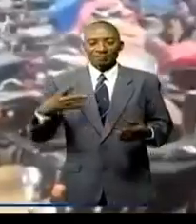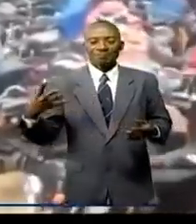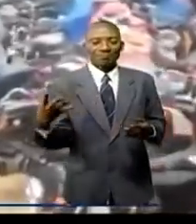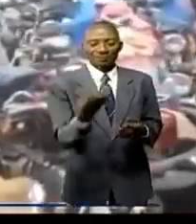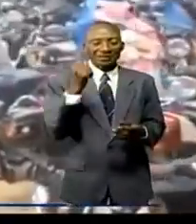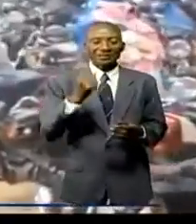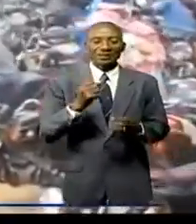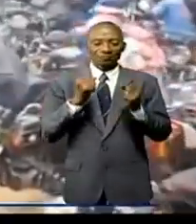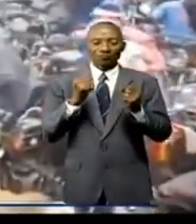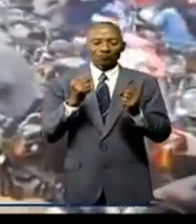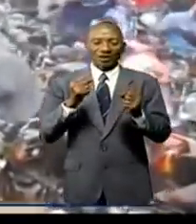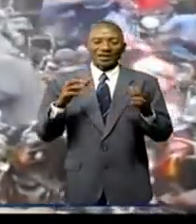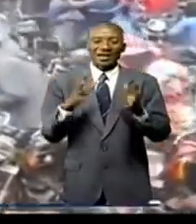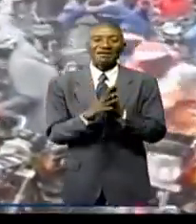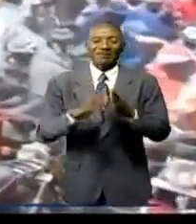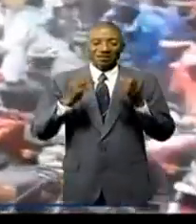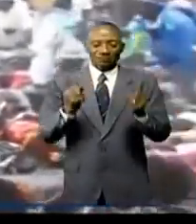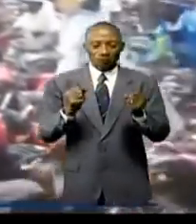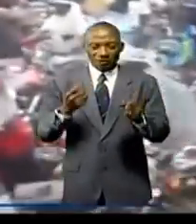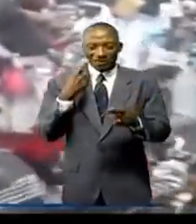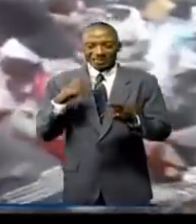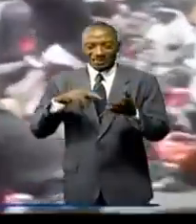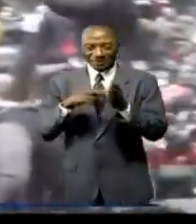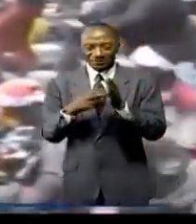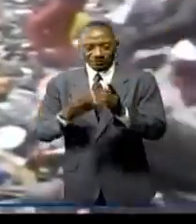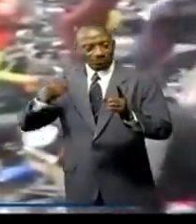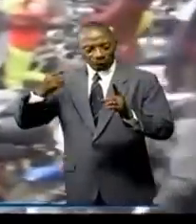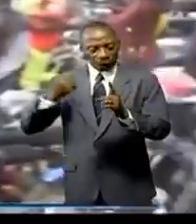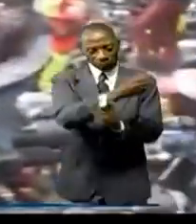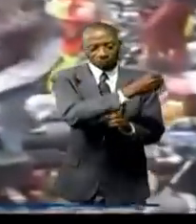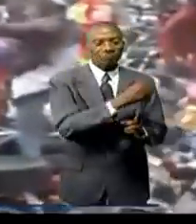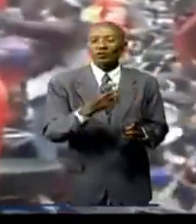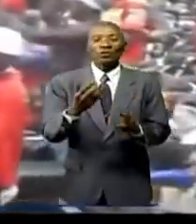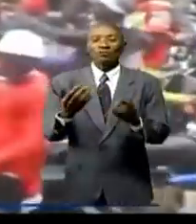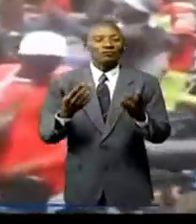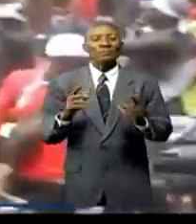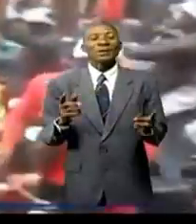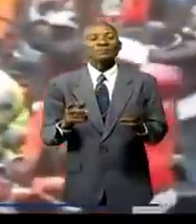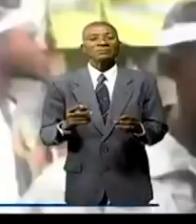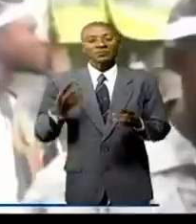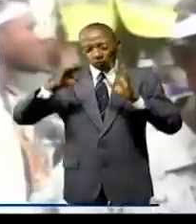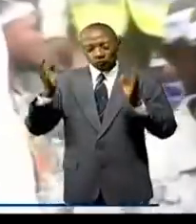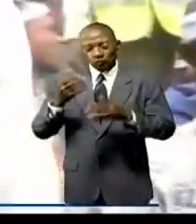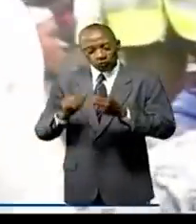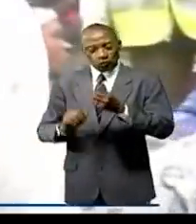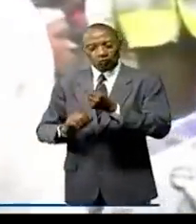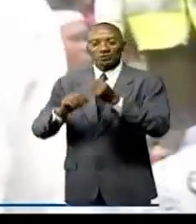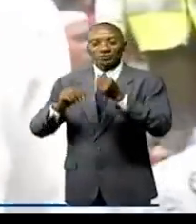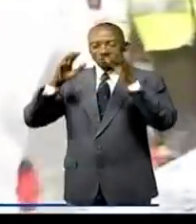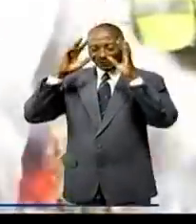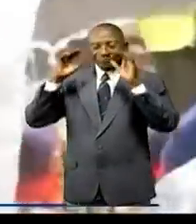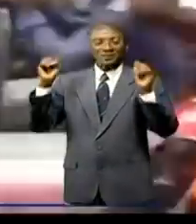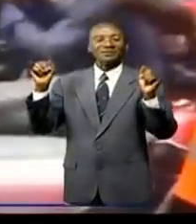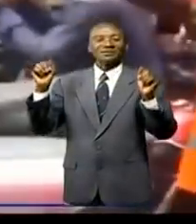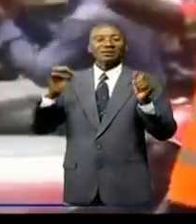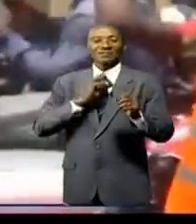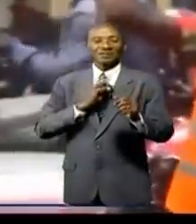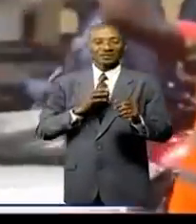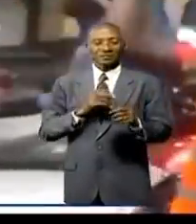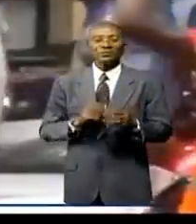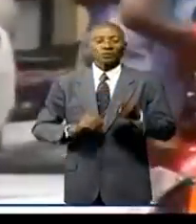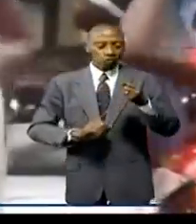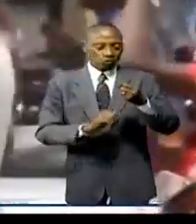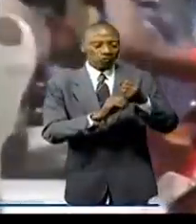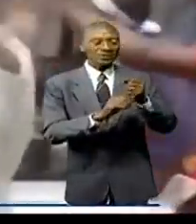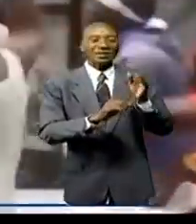Tous scandaient sur leurs lèvres les cris de soutien au chef de l'État Félix Antoine Tshisekedi Tshilombo, aux institutions établies,